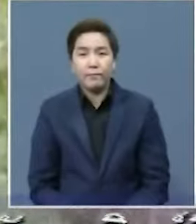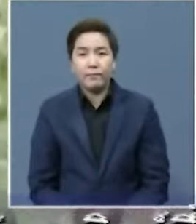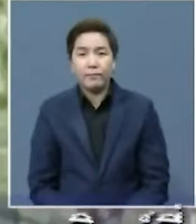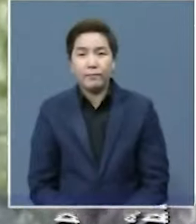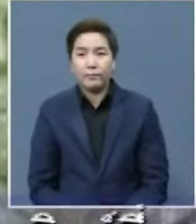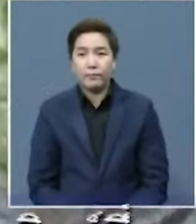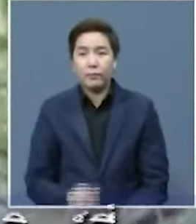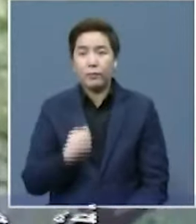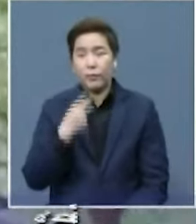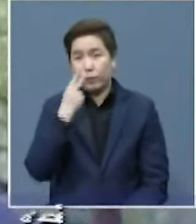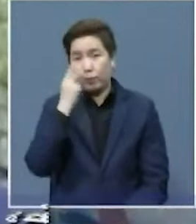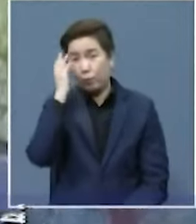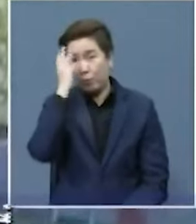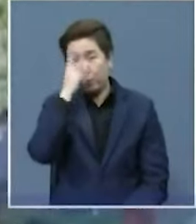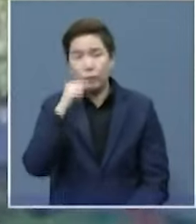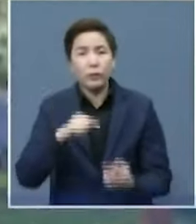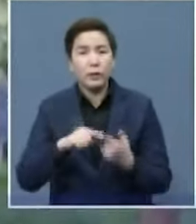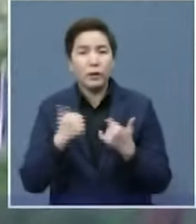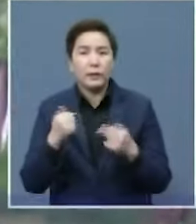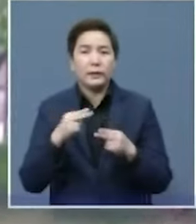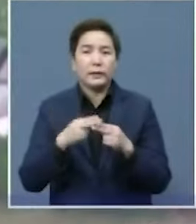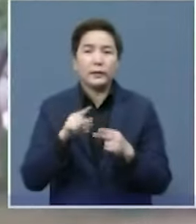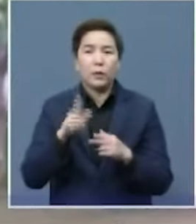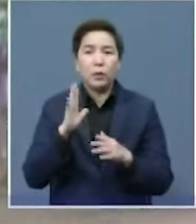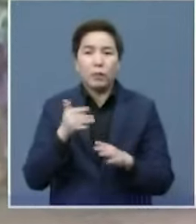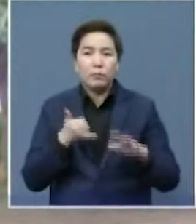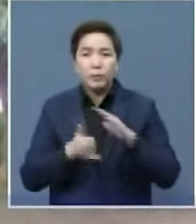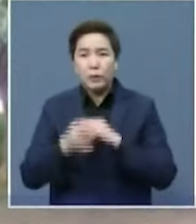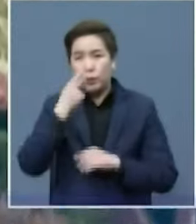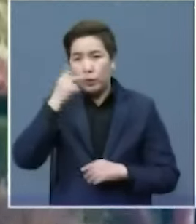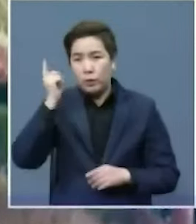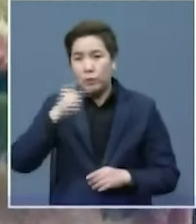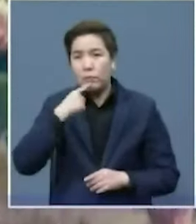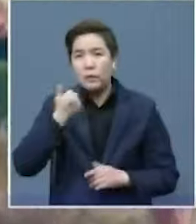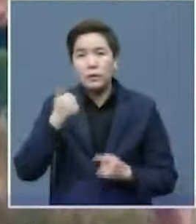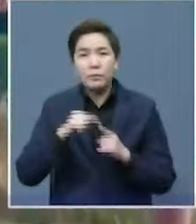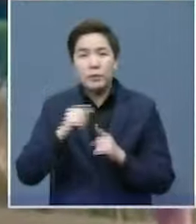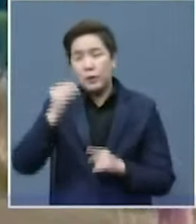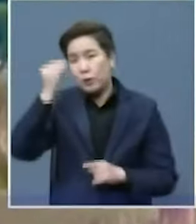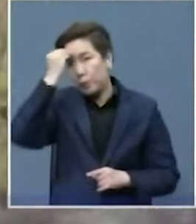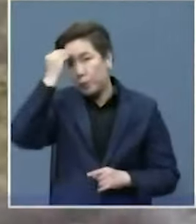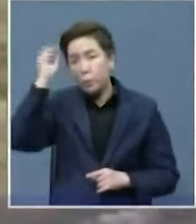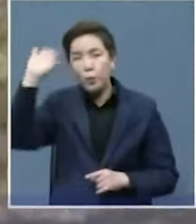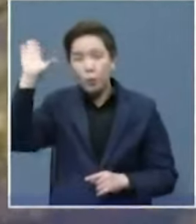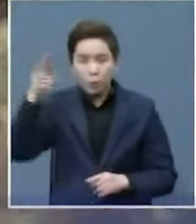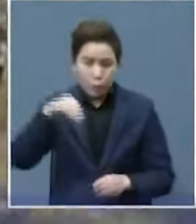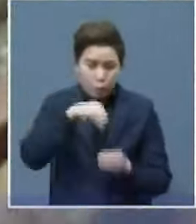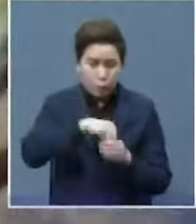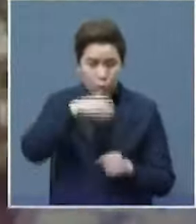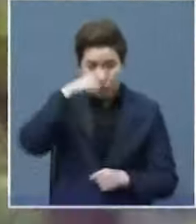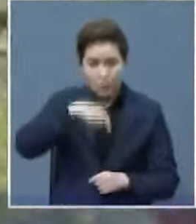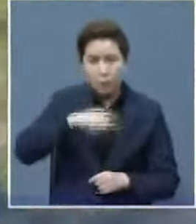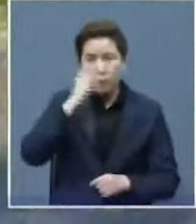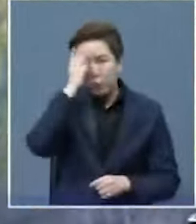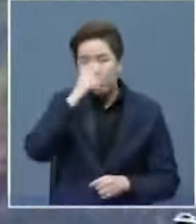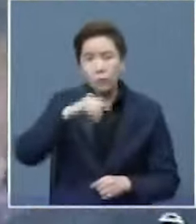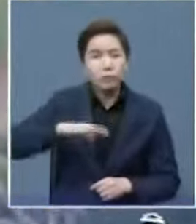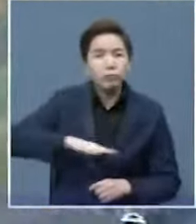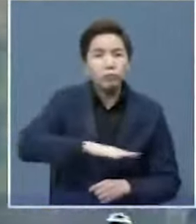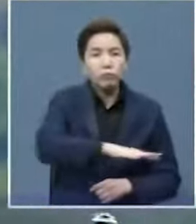คุณผู้ชมดูสิสวยงามแบบนี้นะคะหลายๆคนแน่นอนเคยบอกว่าไม่ต้องไปญี่ปุ่น ไม่ต้องไปญี่ปุ่นแล้ว ใช่ค่ะมาเมืองไทยแบบนี้